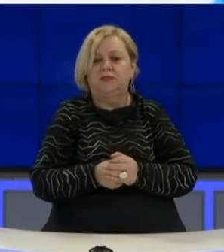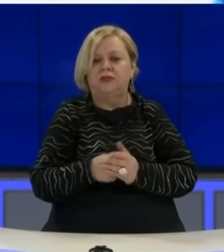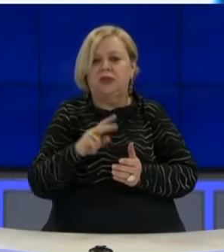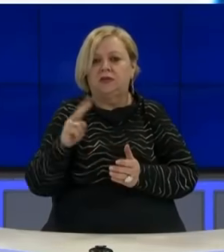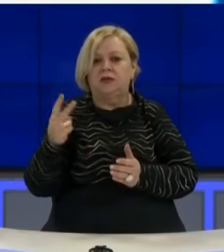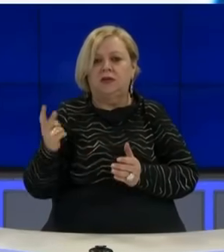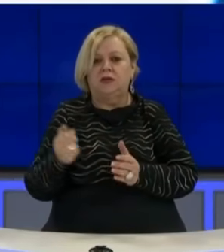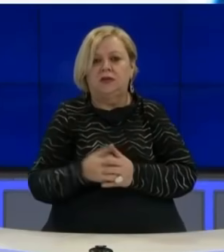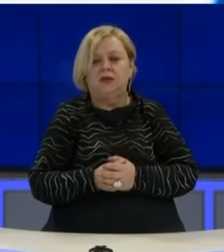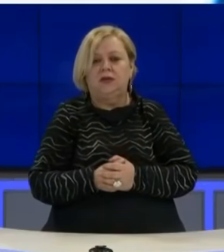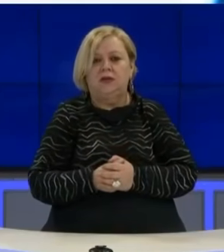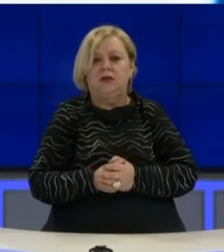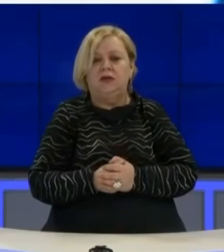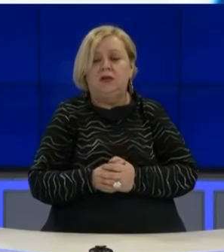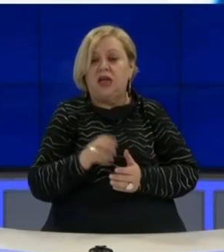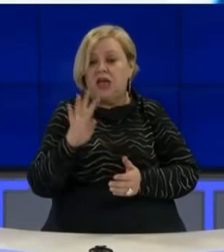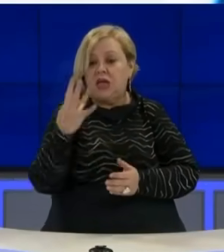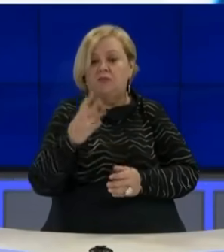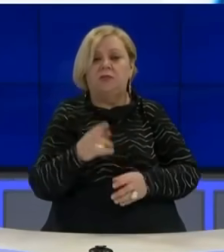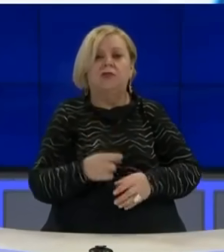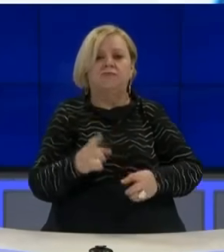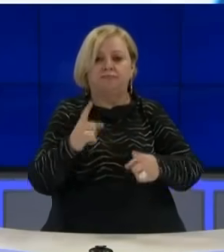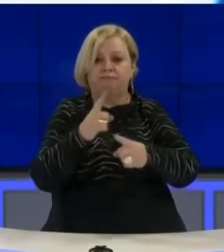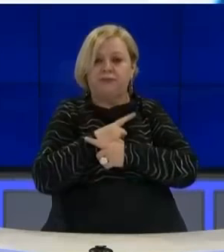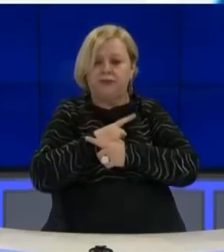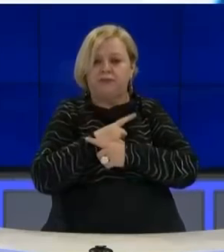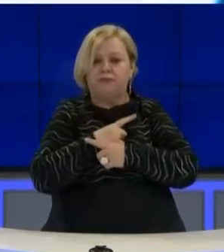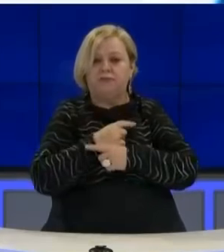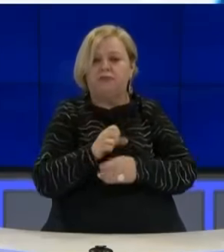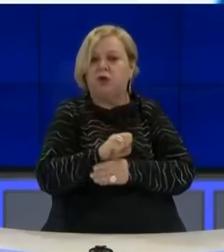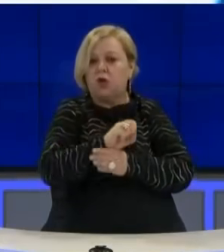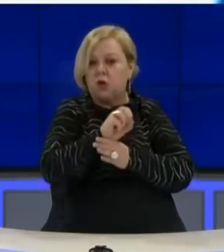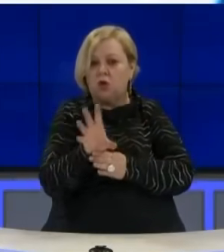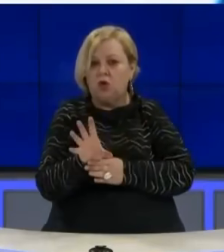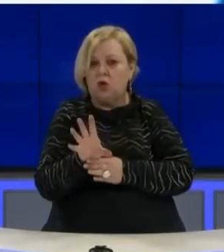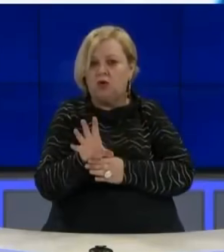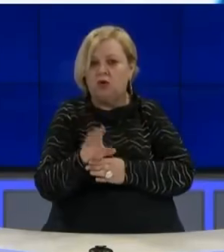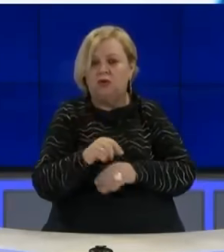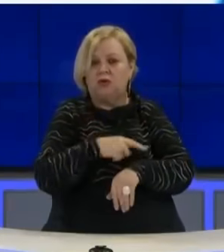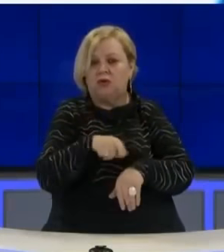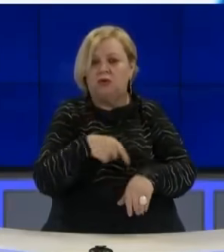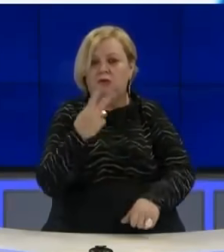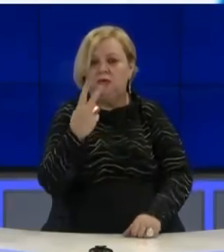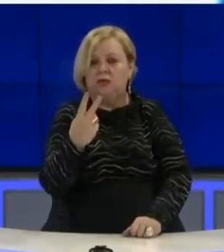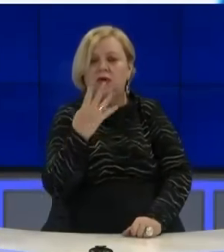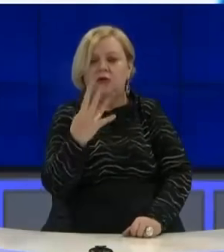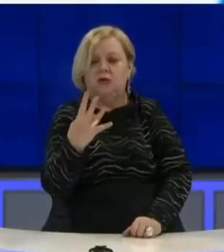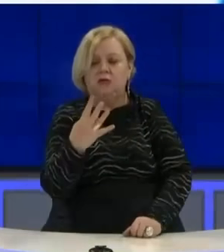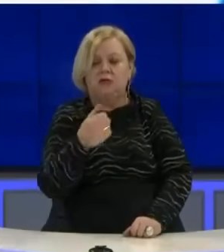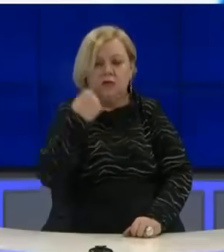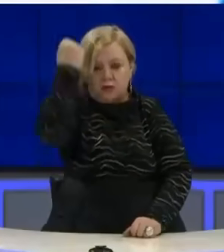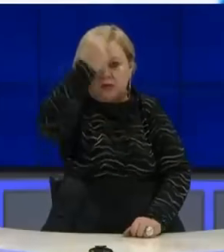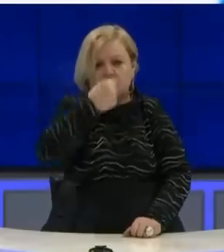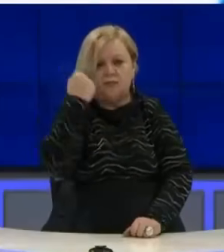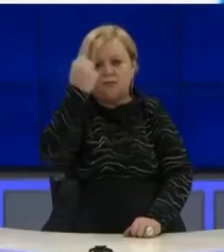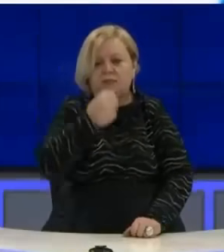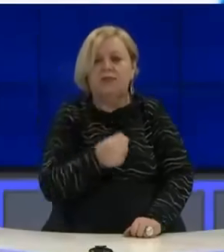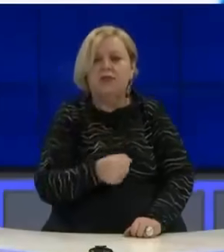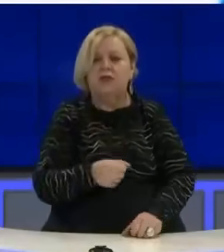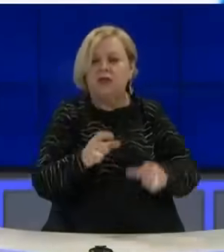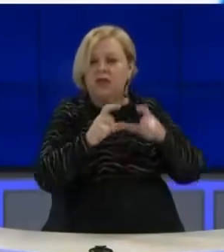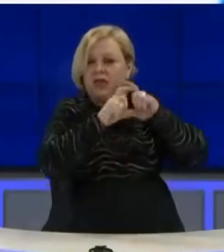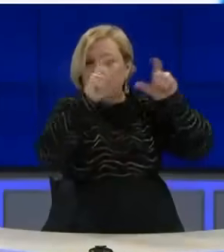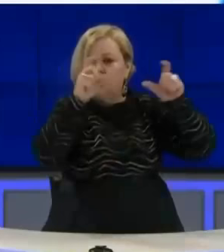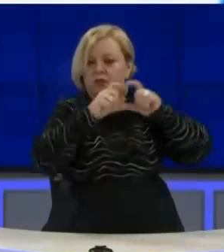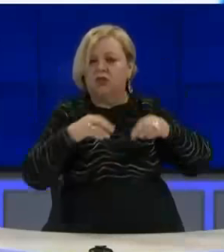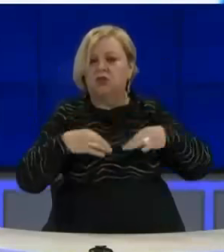tjera të ditës. 14 persona kanë humbur jetën nga koronavirusi në 24 orët e fundit në Kosovë. IKSHP ka